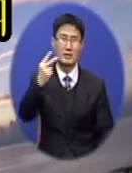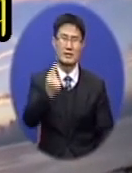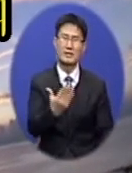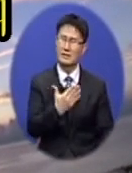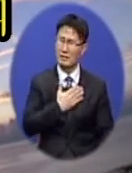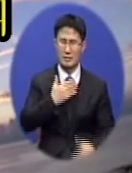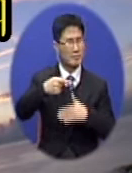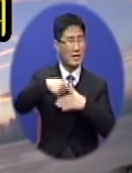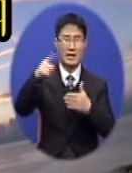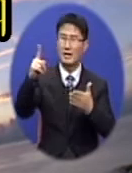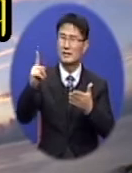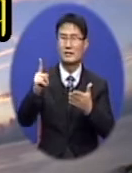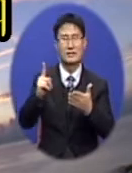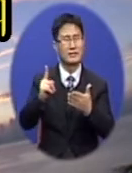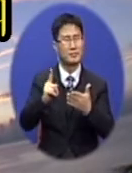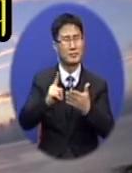내